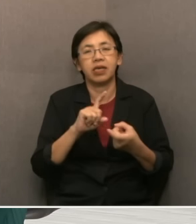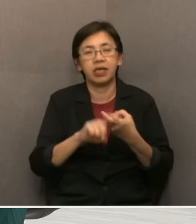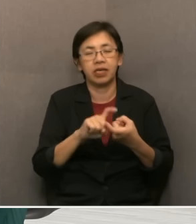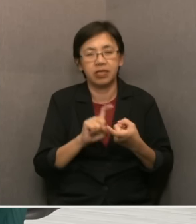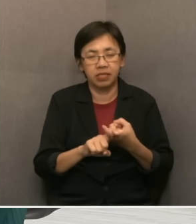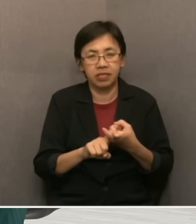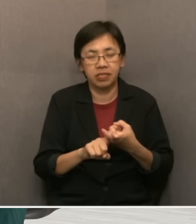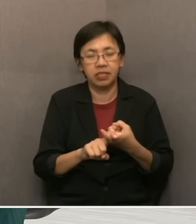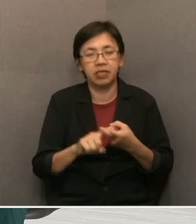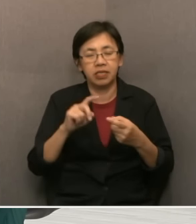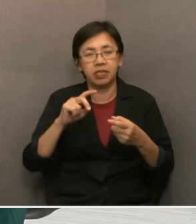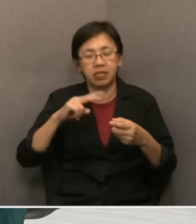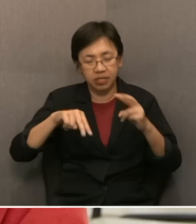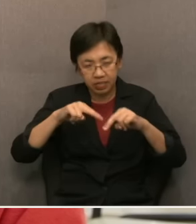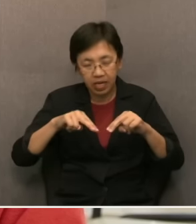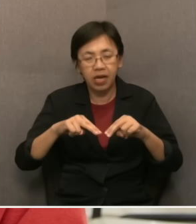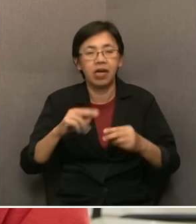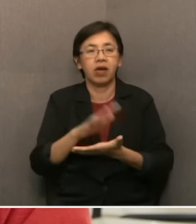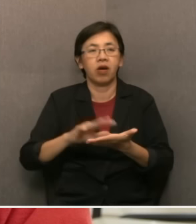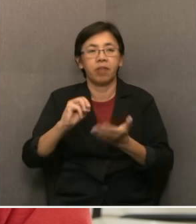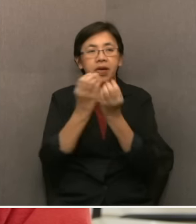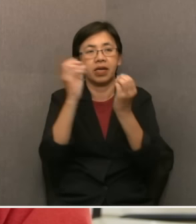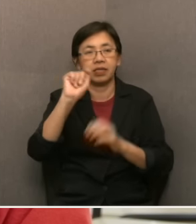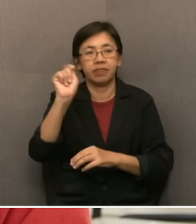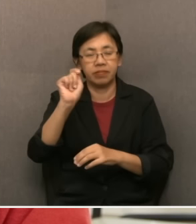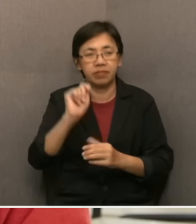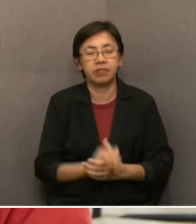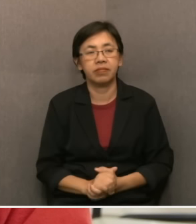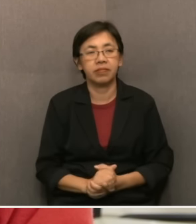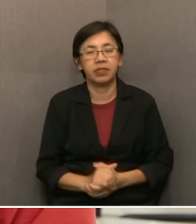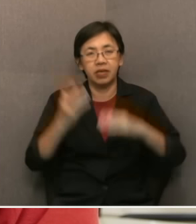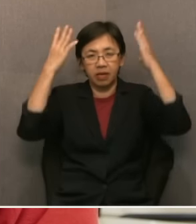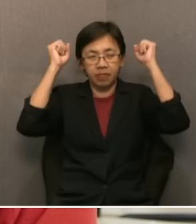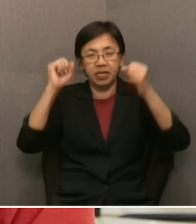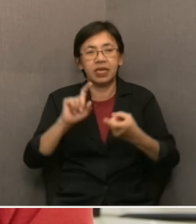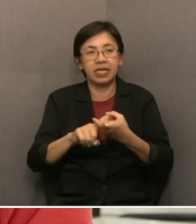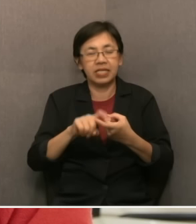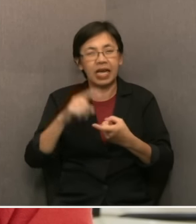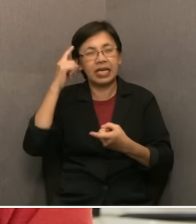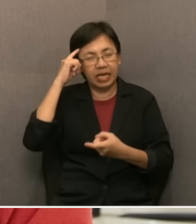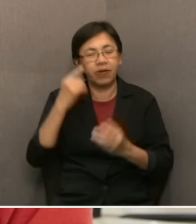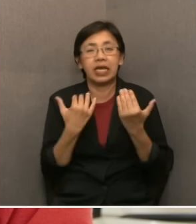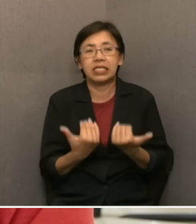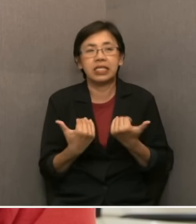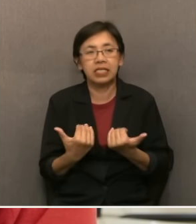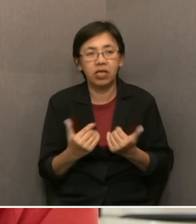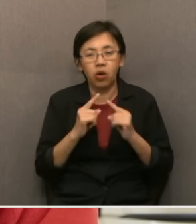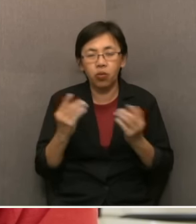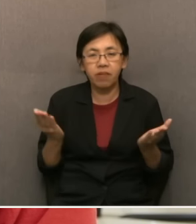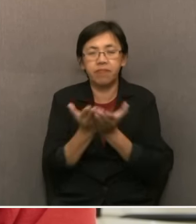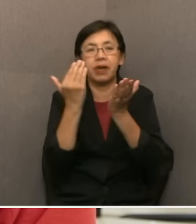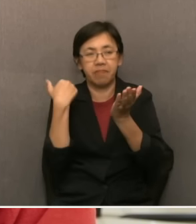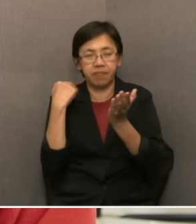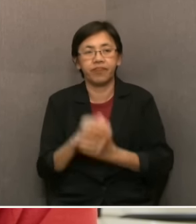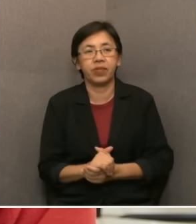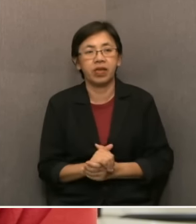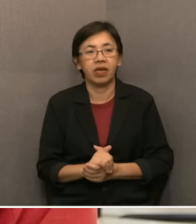ศึกษามหาวิทยาลัยธรรมศาสตร์ปูตินเองก็น่าจะใช้โอกาสอันนี้ค่ะในการที่จะตอบโต้ด้วย